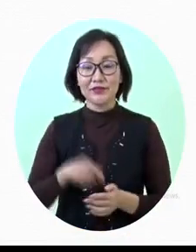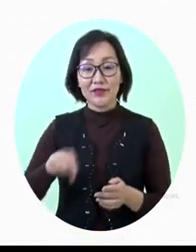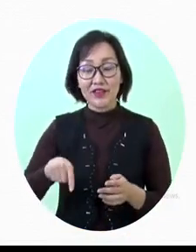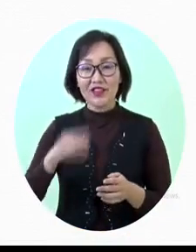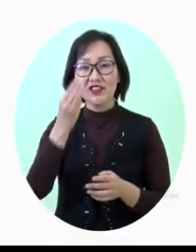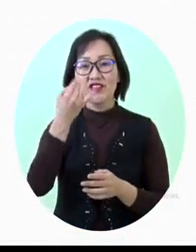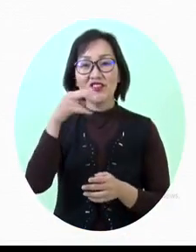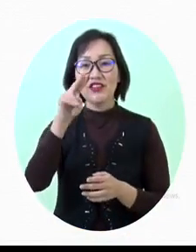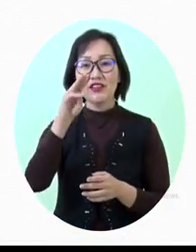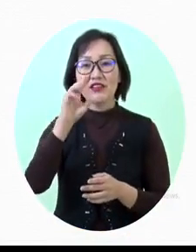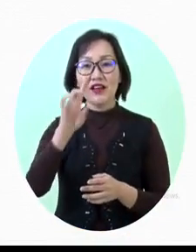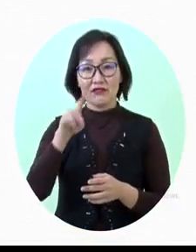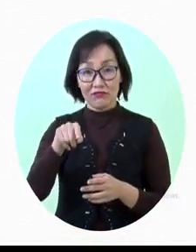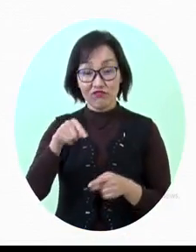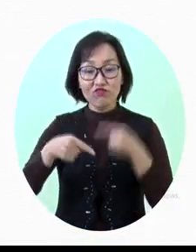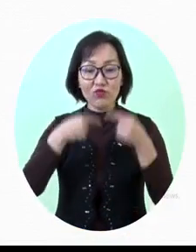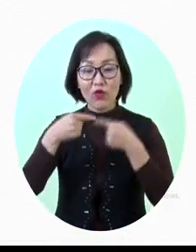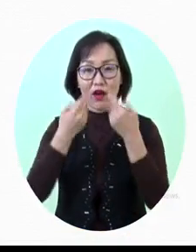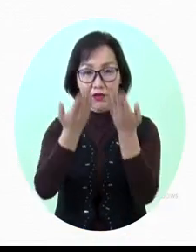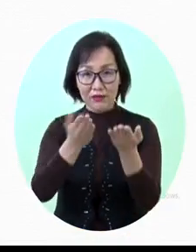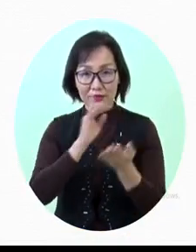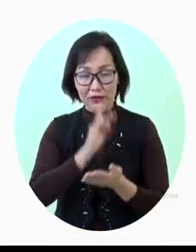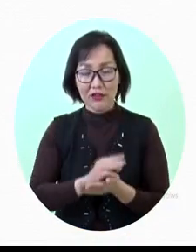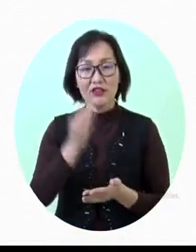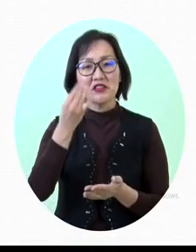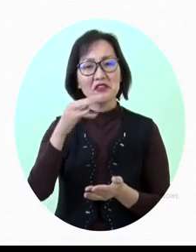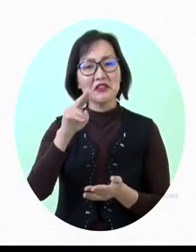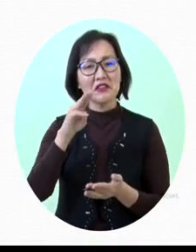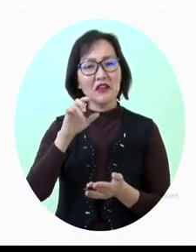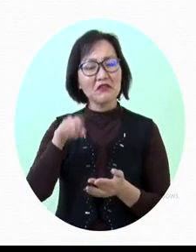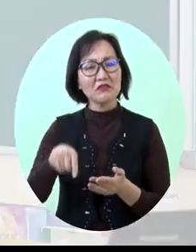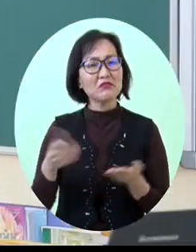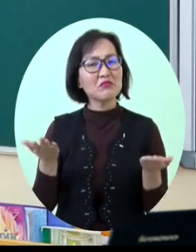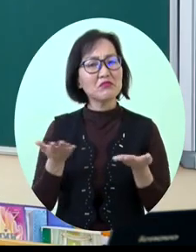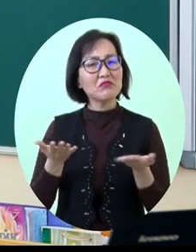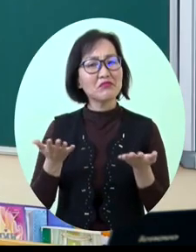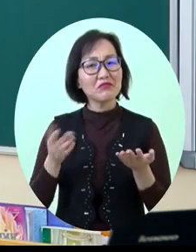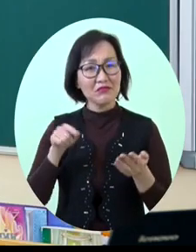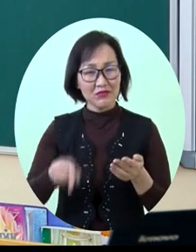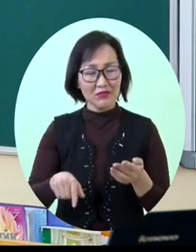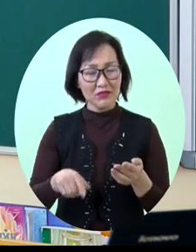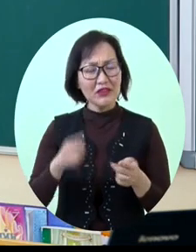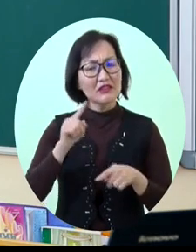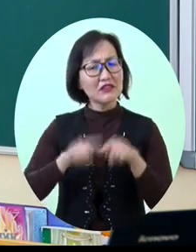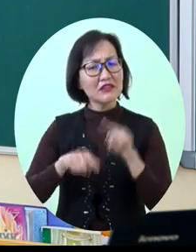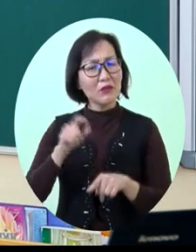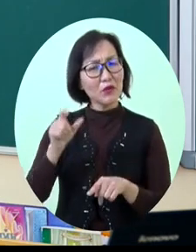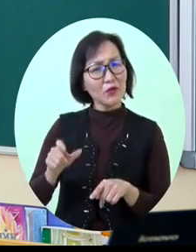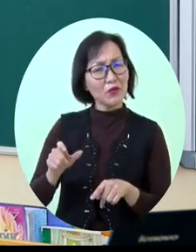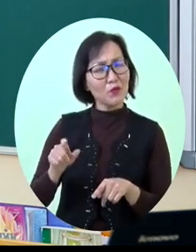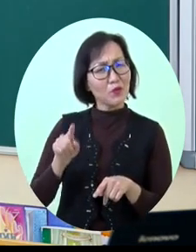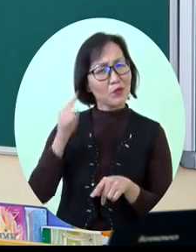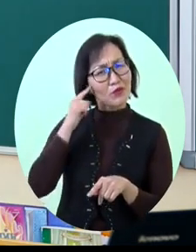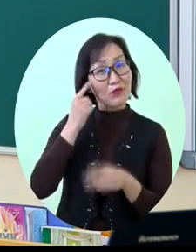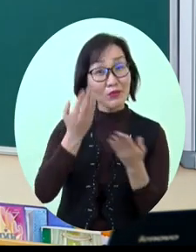шидний тухай яриа. За, шидний тухай яриа гэхэр хүүхэд та нар шидтэн гэж жоохон хин ямар хүн байдаг бол гэж